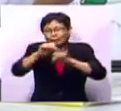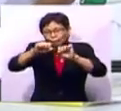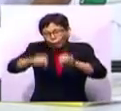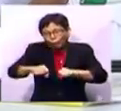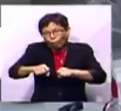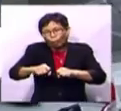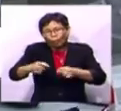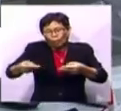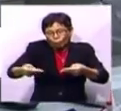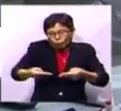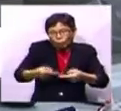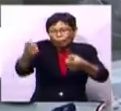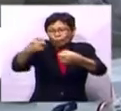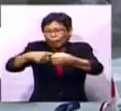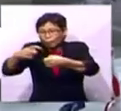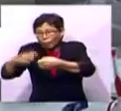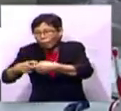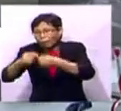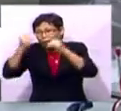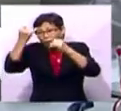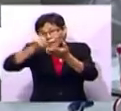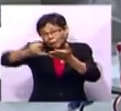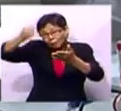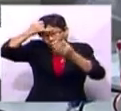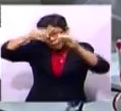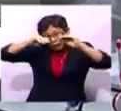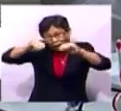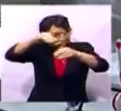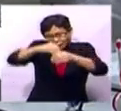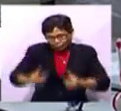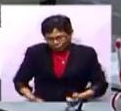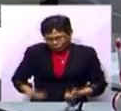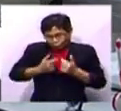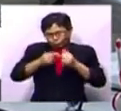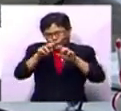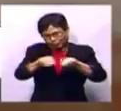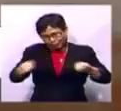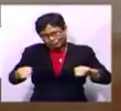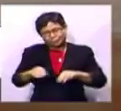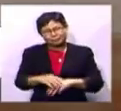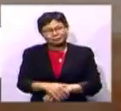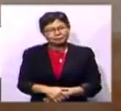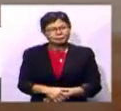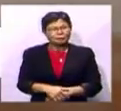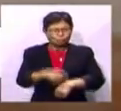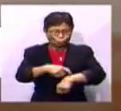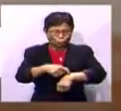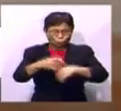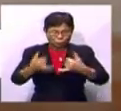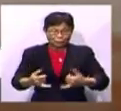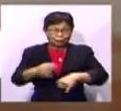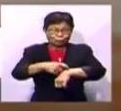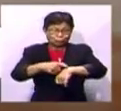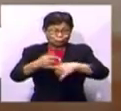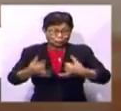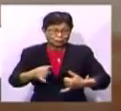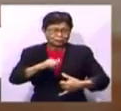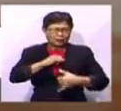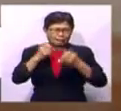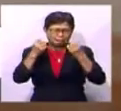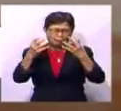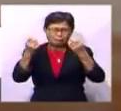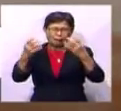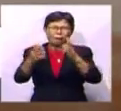mampu menghubungkait setiap ilmu yang disampaikan ke dalam kehidupan pelajar. Waktu sekarang ni saya rasa